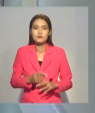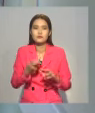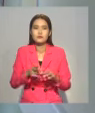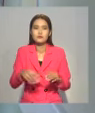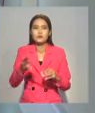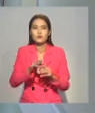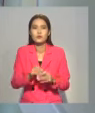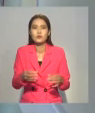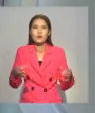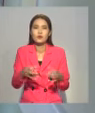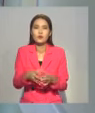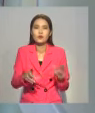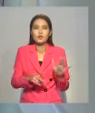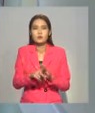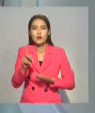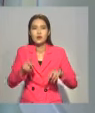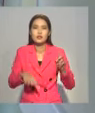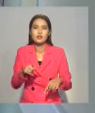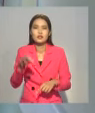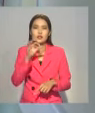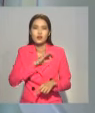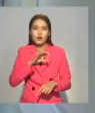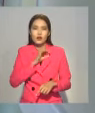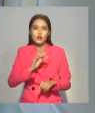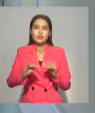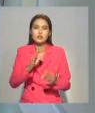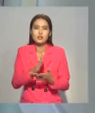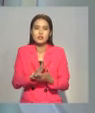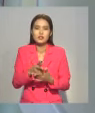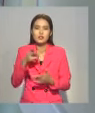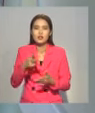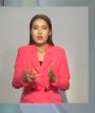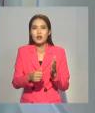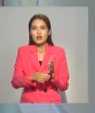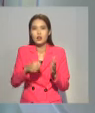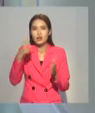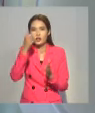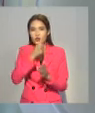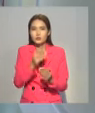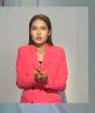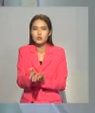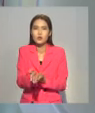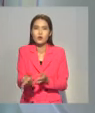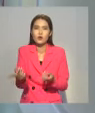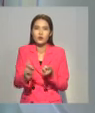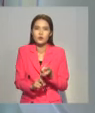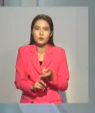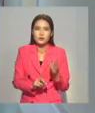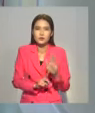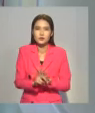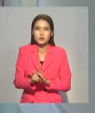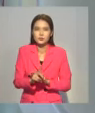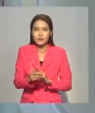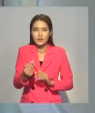онкологтарда болады бақылауда, болмаса хирургтарда болады бақылауларда. Бірақ 2016 жылға дейін бұл кісілермен біздің елімізде